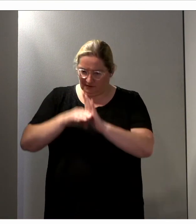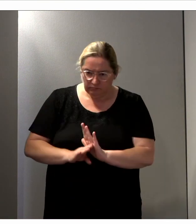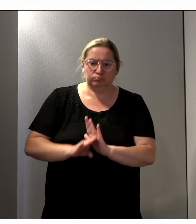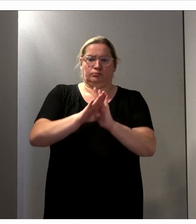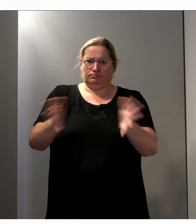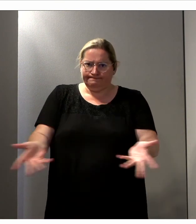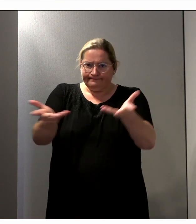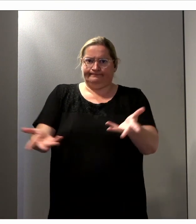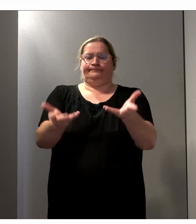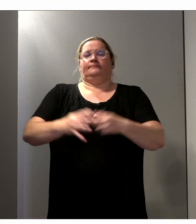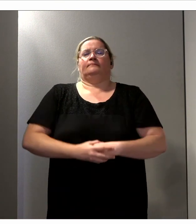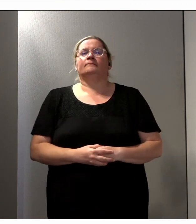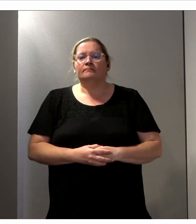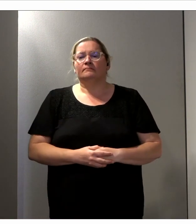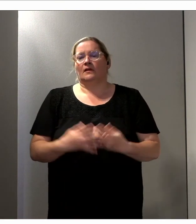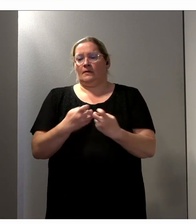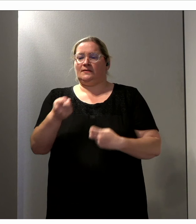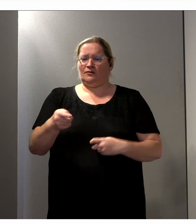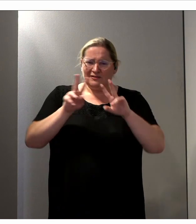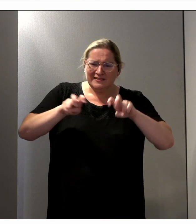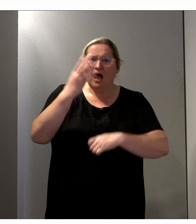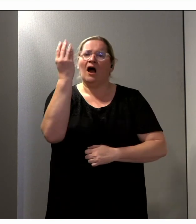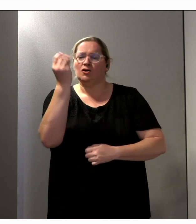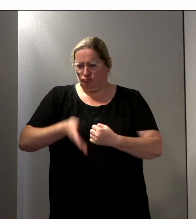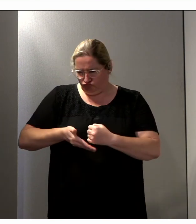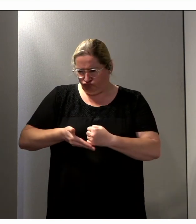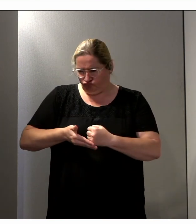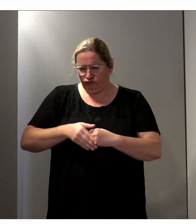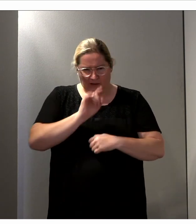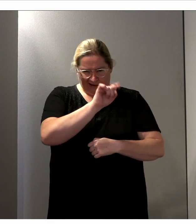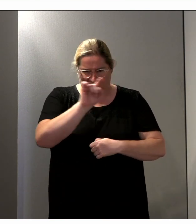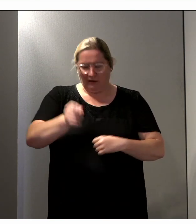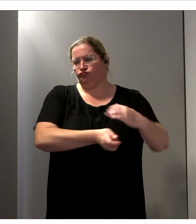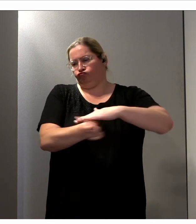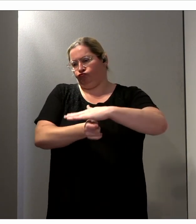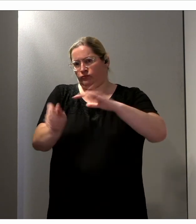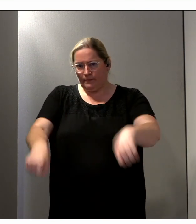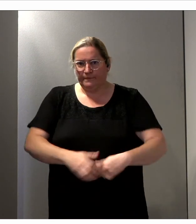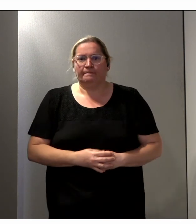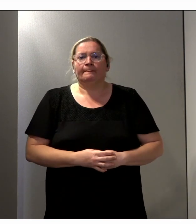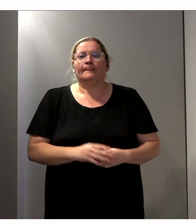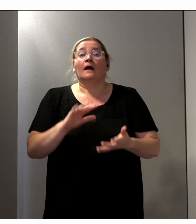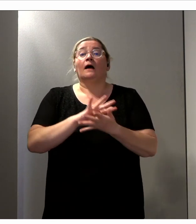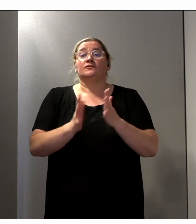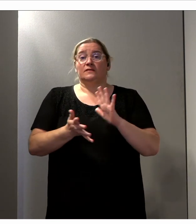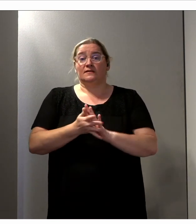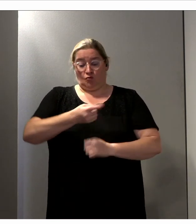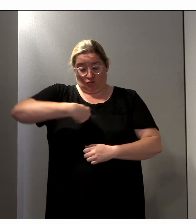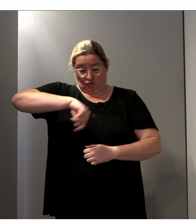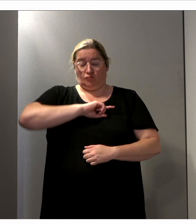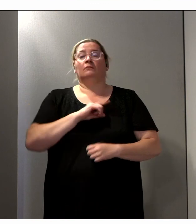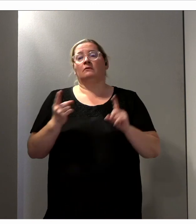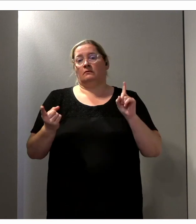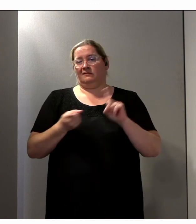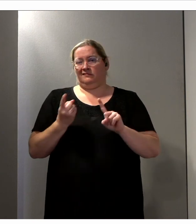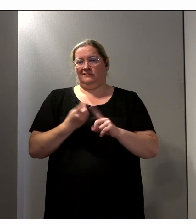les aider à rechercher des financements. Ça, c'est la particularité de notre association. Nous prenons